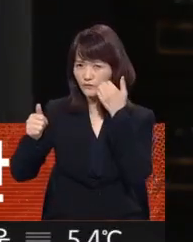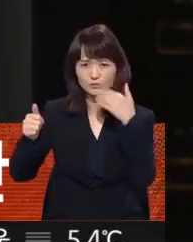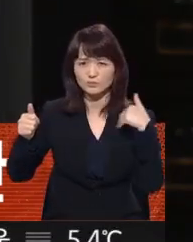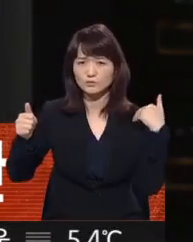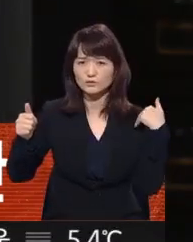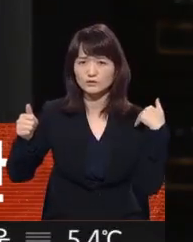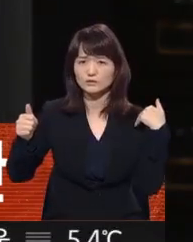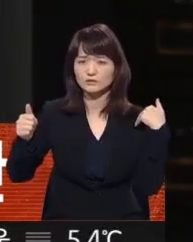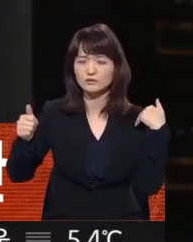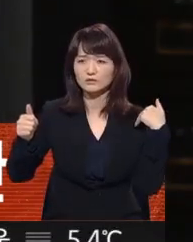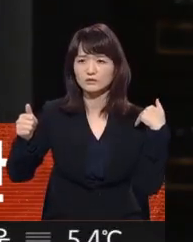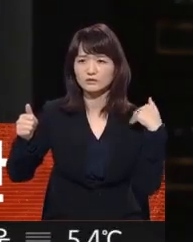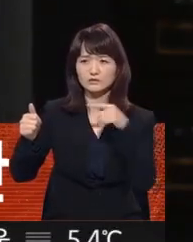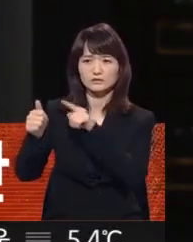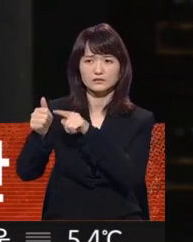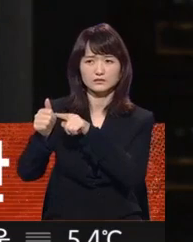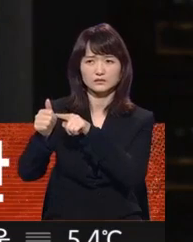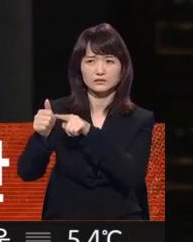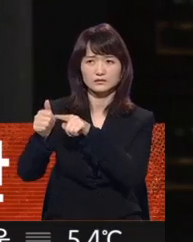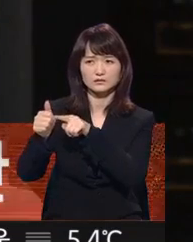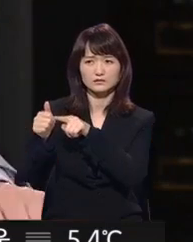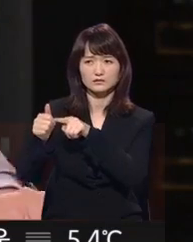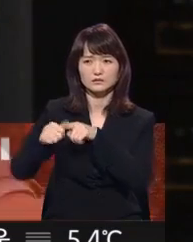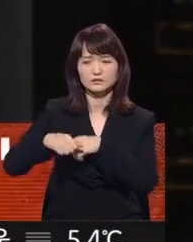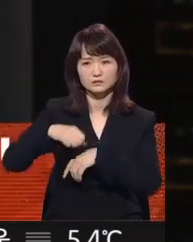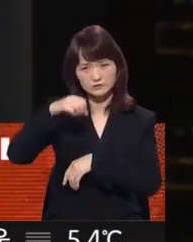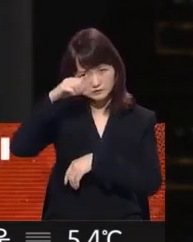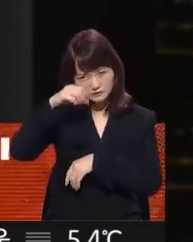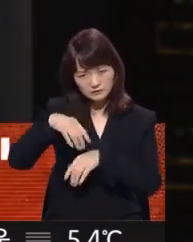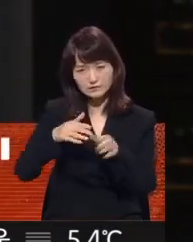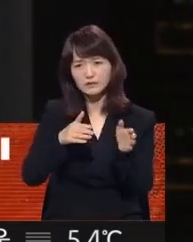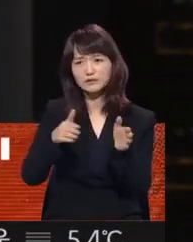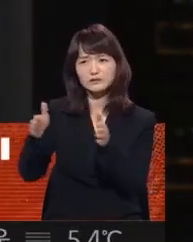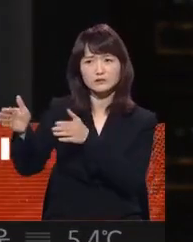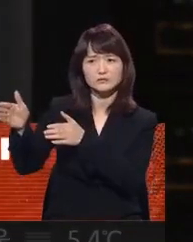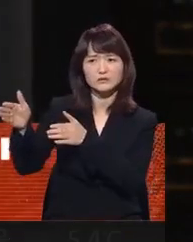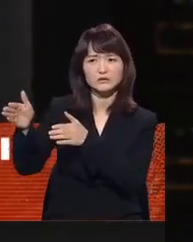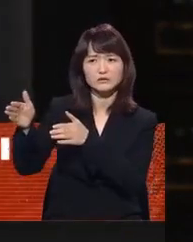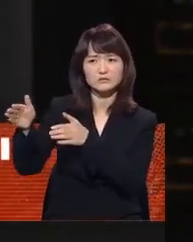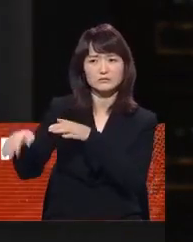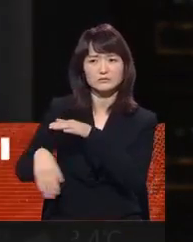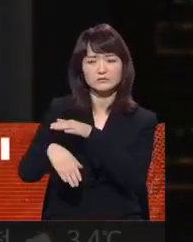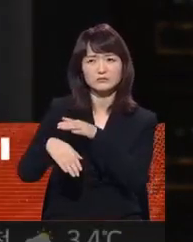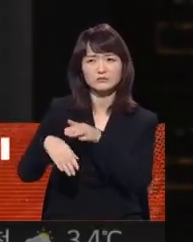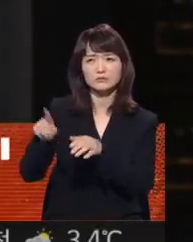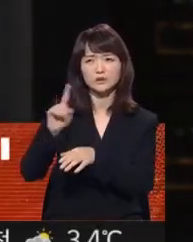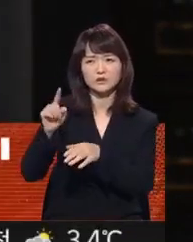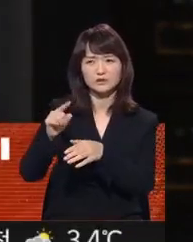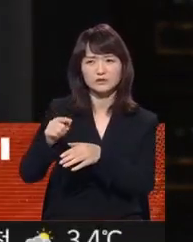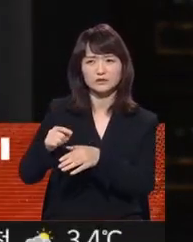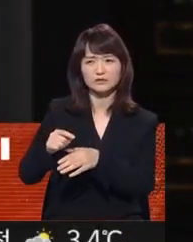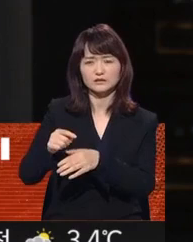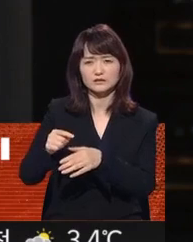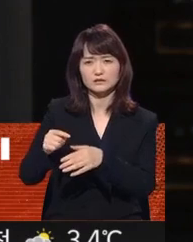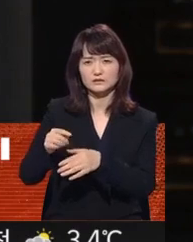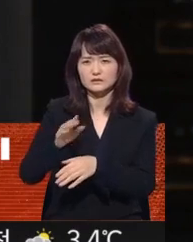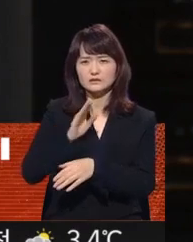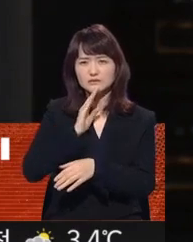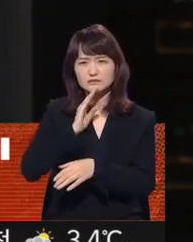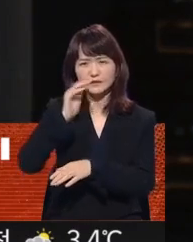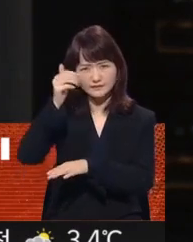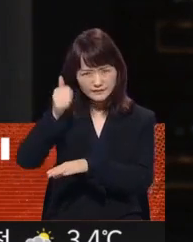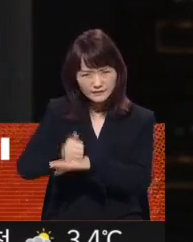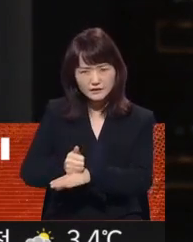모르겠는데 예 그냥 이런 식으로 그냥 이번에 그냥 넘어가 얼렁뚱땅 넘어가면 분명 나중에 진짜 큰 사고칩니다